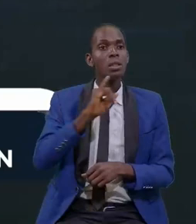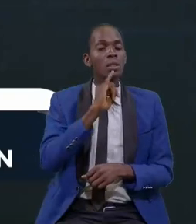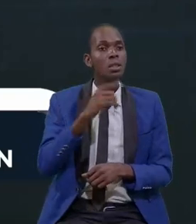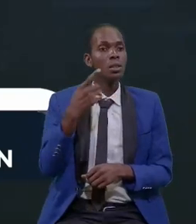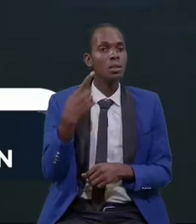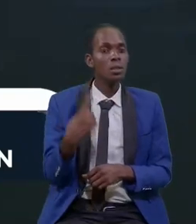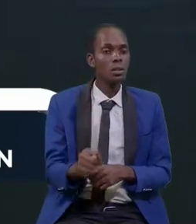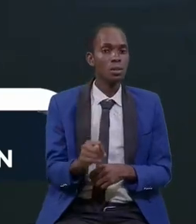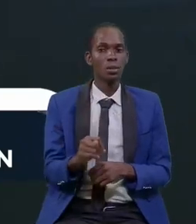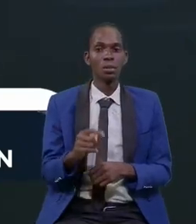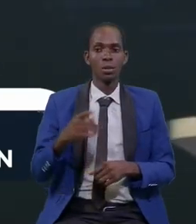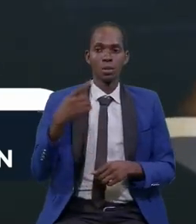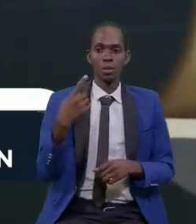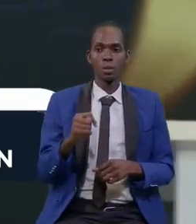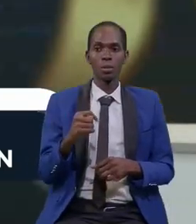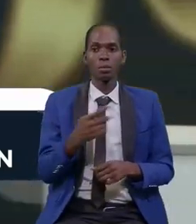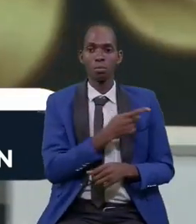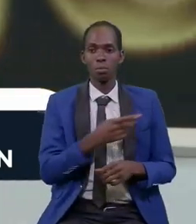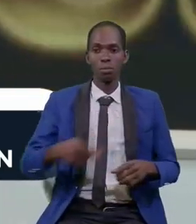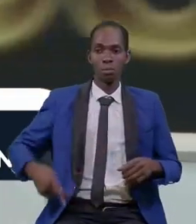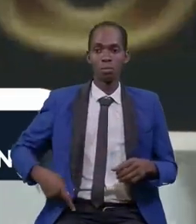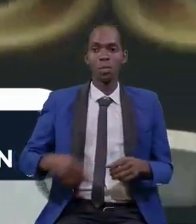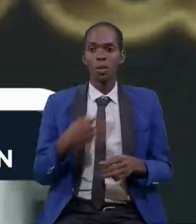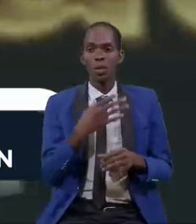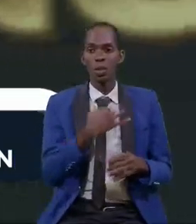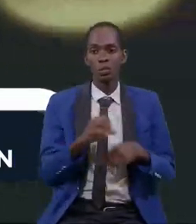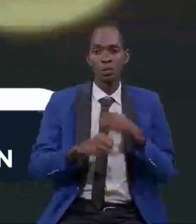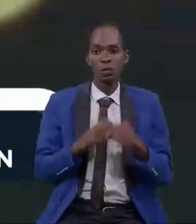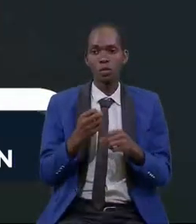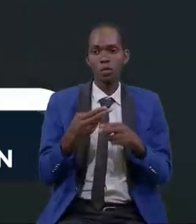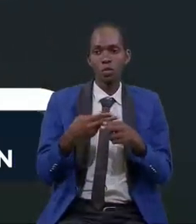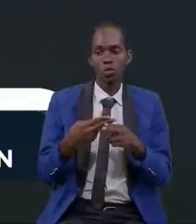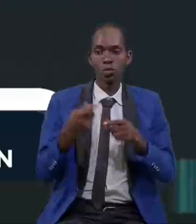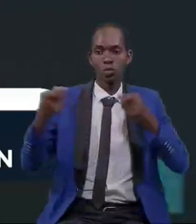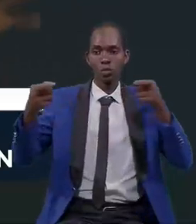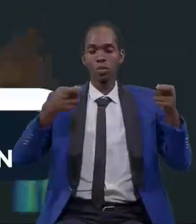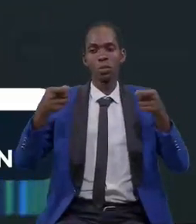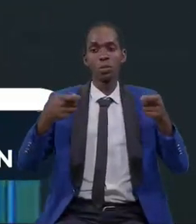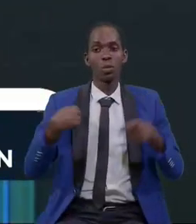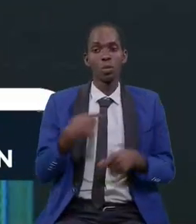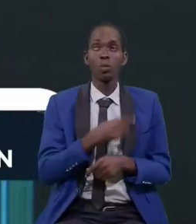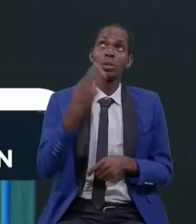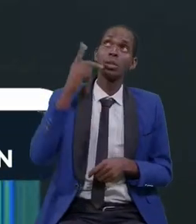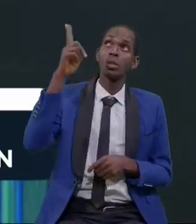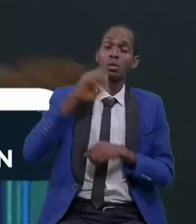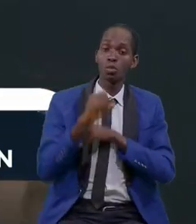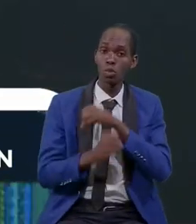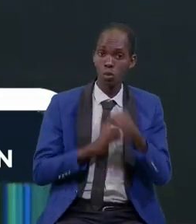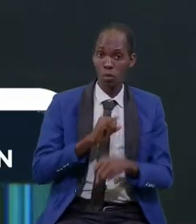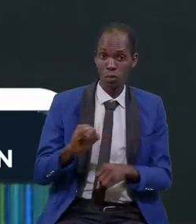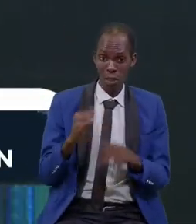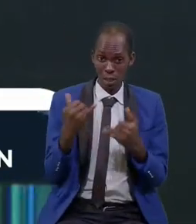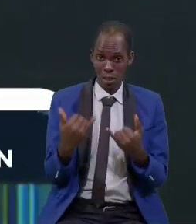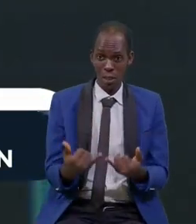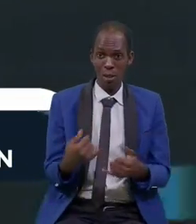Jésus, le prince de paix, vu souffrant, bientôt souverain. Nous l'avons vu souffrir, mais bientôt nous le